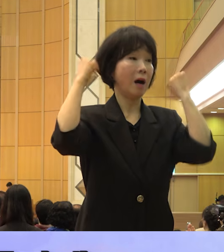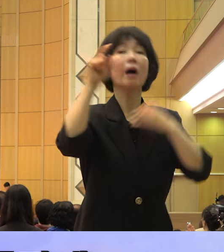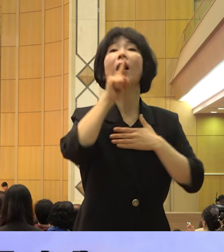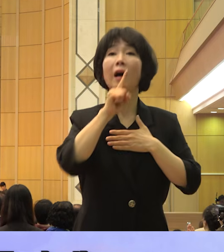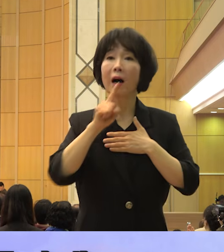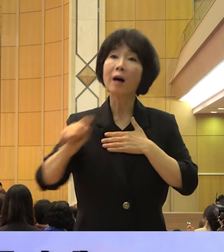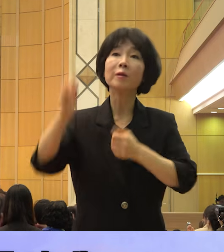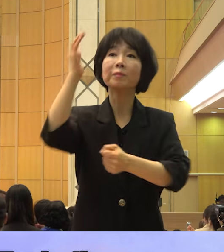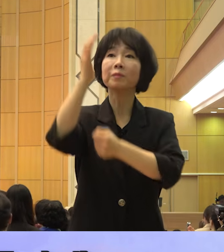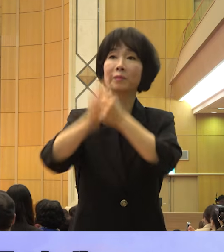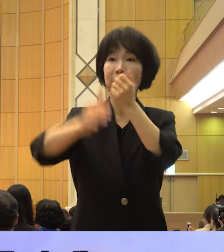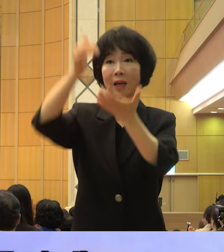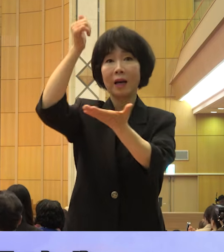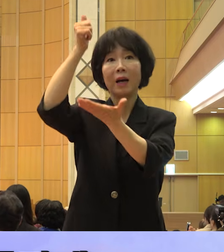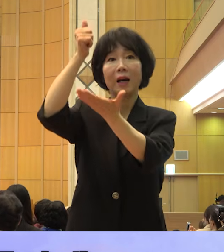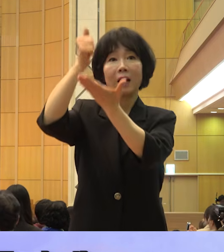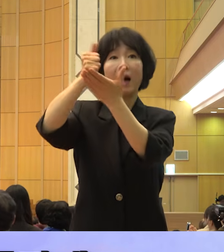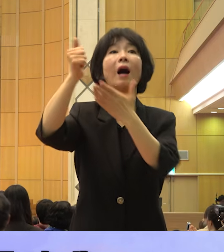강건하리라.